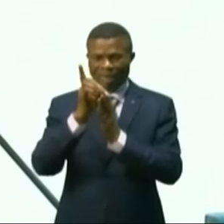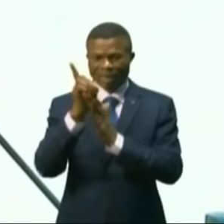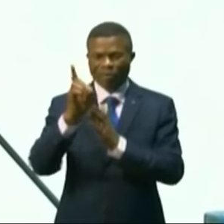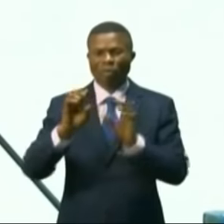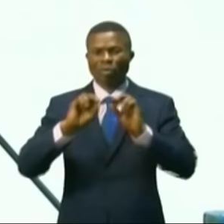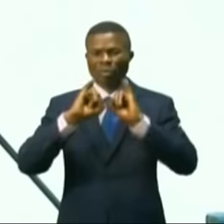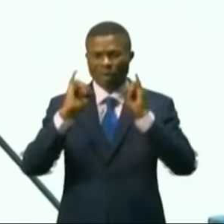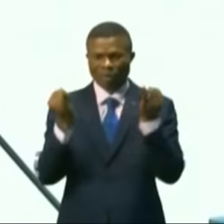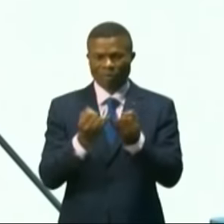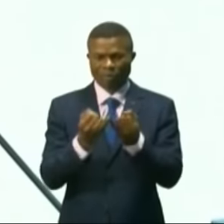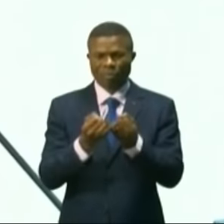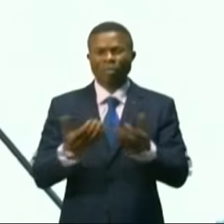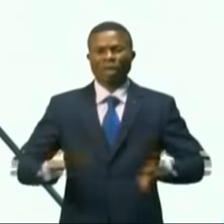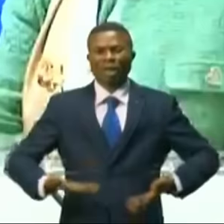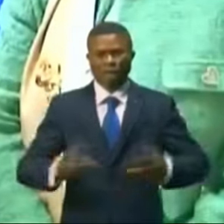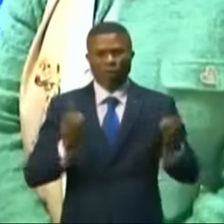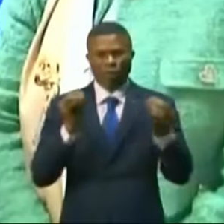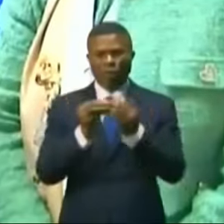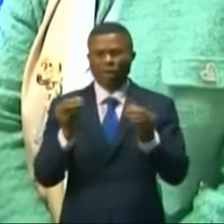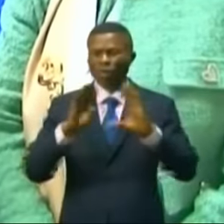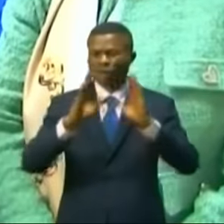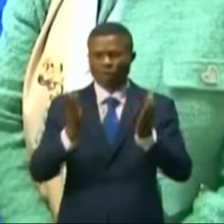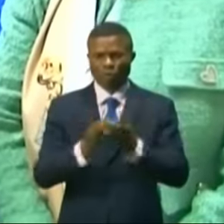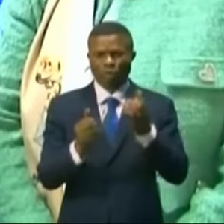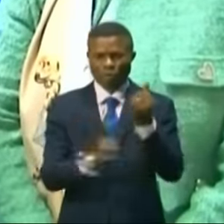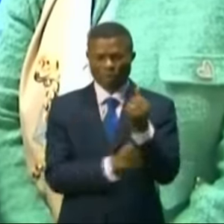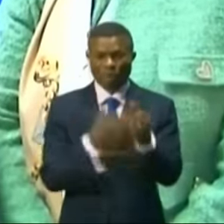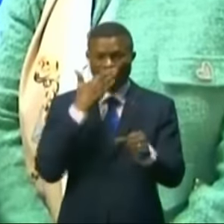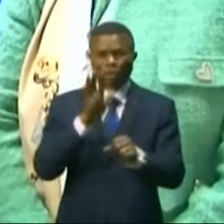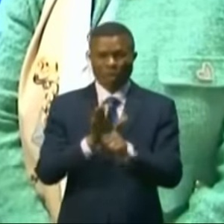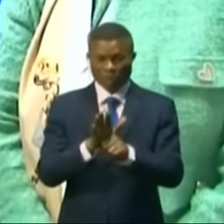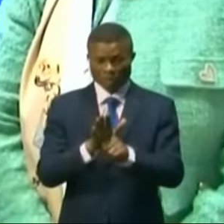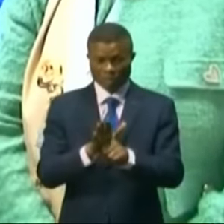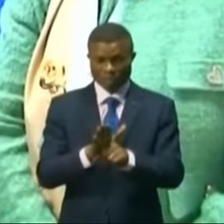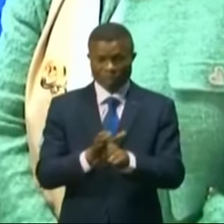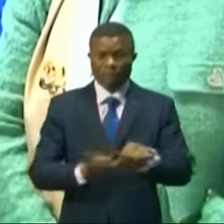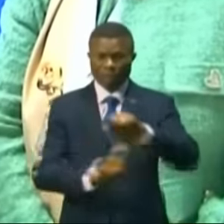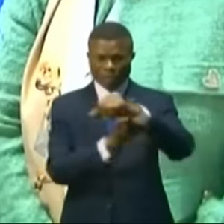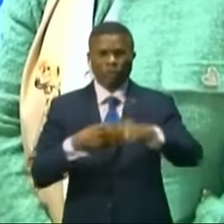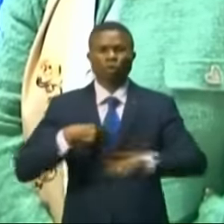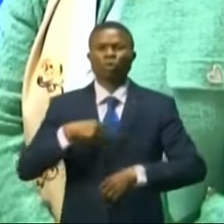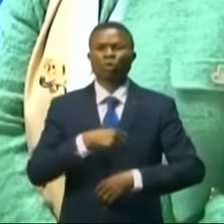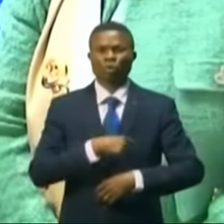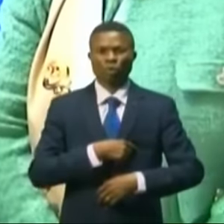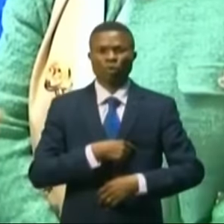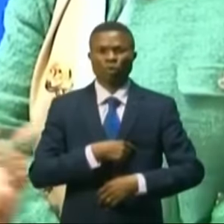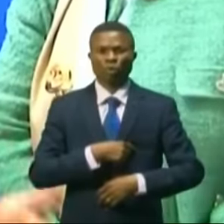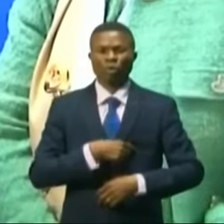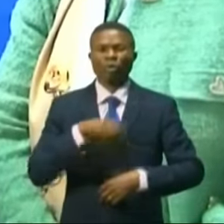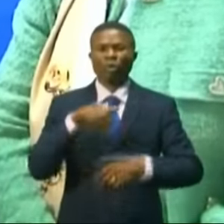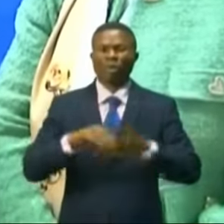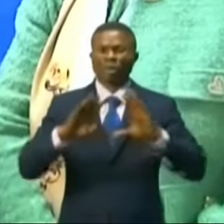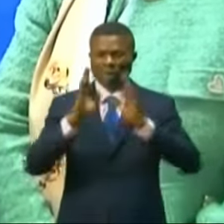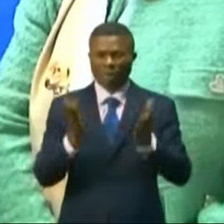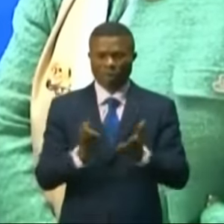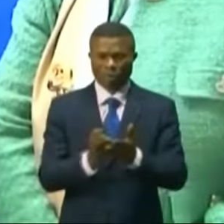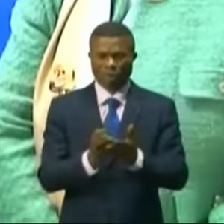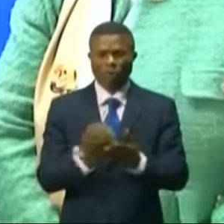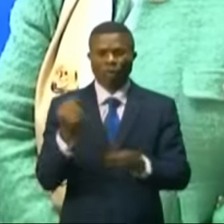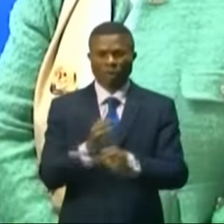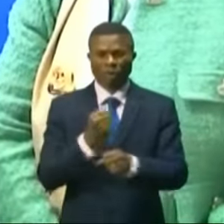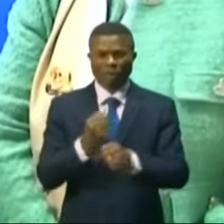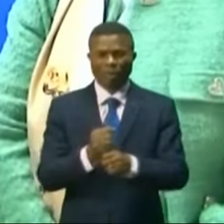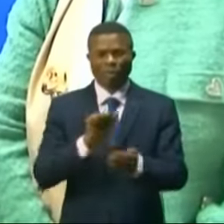nous rencontrer tous en même temps, mais il promet de nous accompagner dans tous ces méandres et toutes